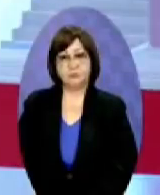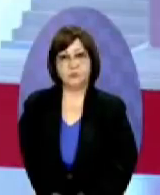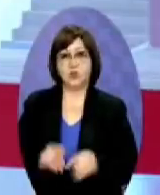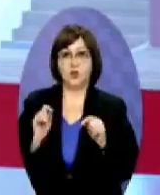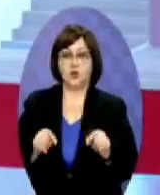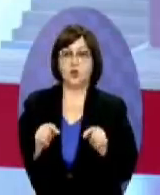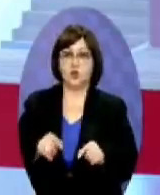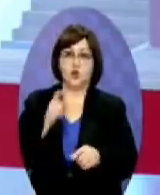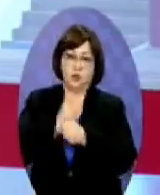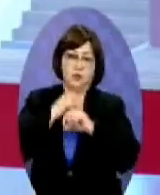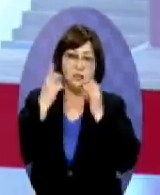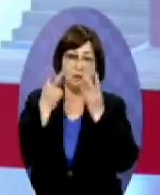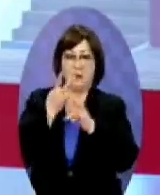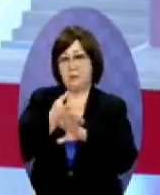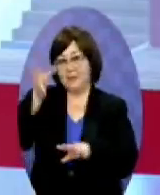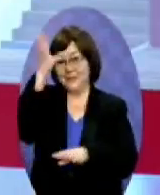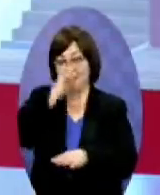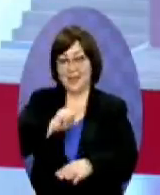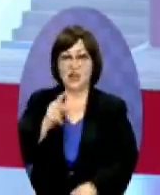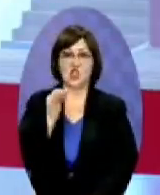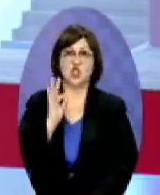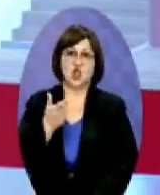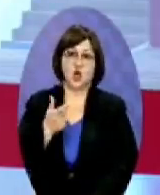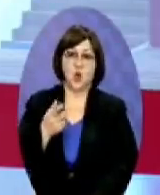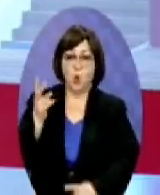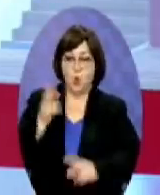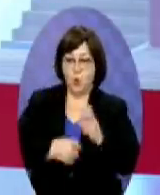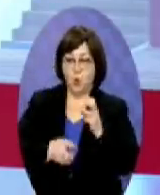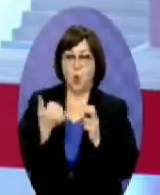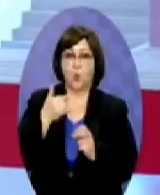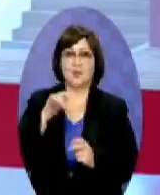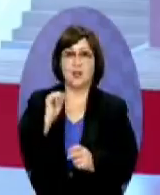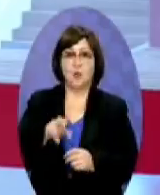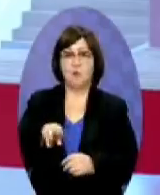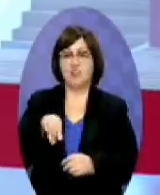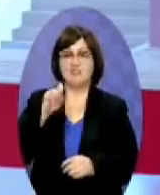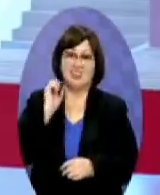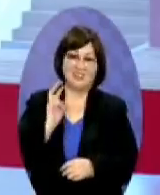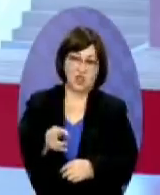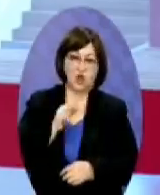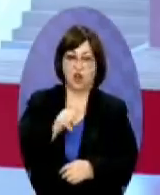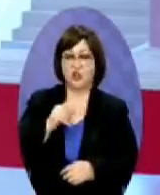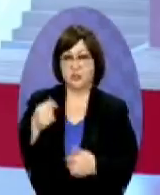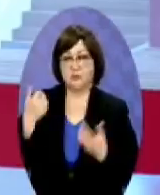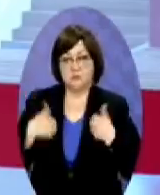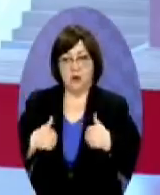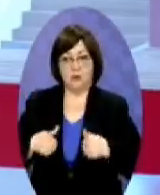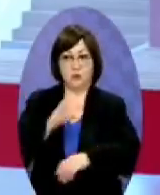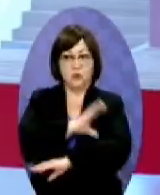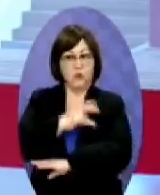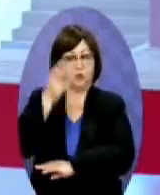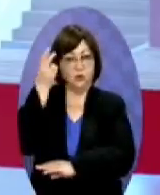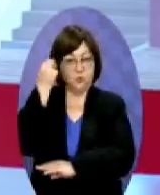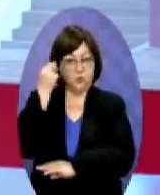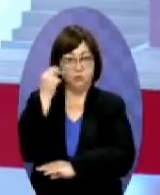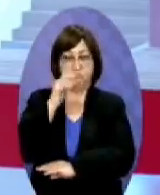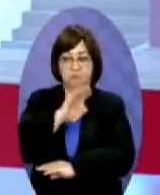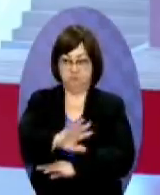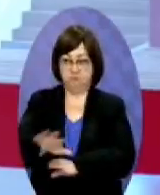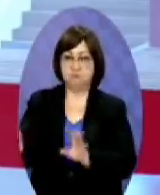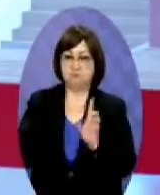Өнөөдөр хөдөлмөр нийгмийн хамгааллын сайд Чин Зориг Үйлдвэрлэл Урлагийн Политехник коллежийн багш суралцагчтай уулзаж санал хүслийг нь